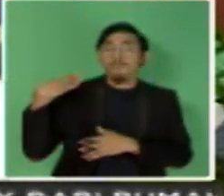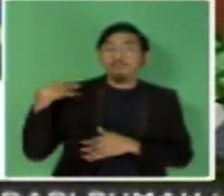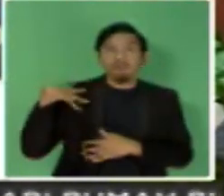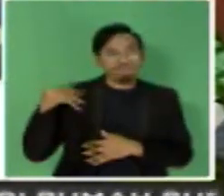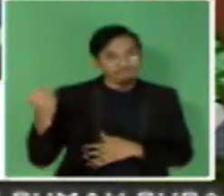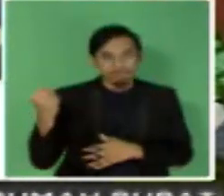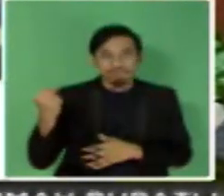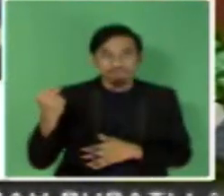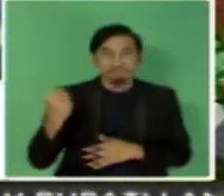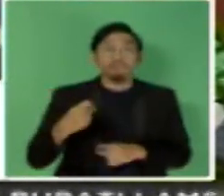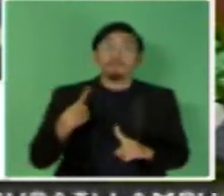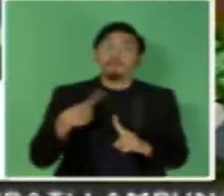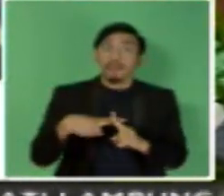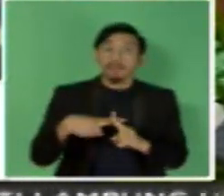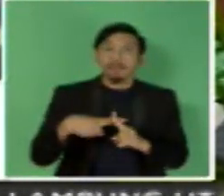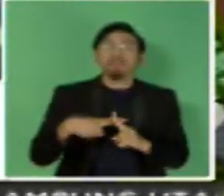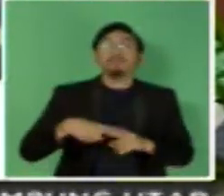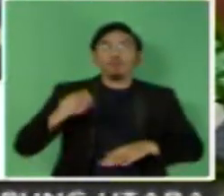dengan hukuman disiplin militer berupa